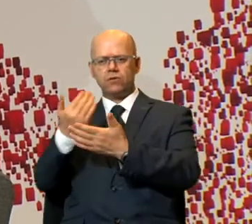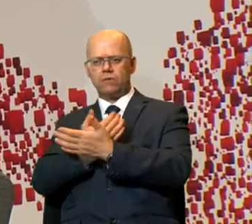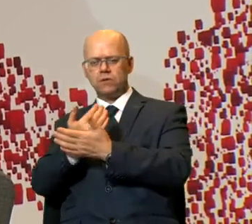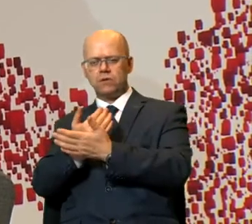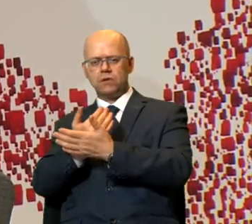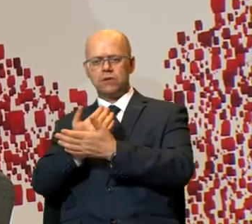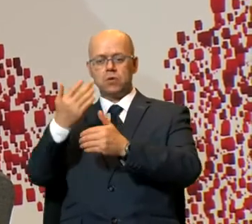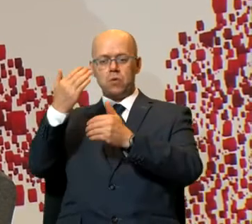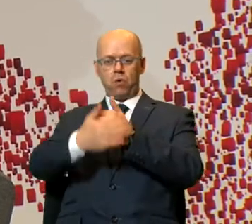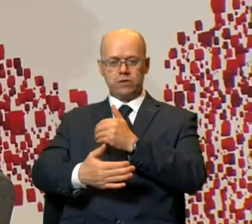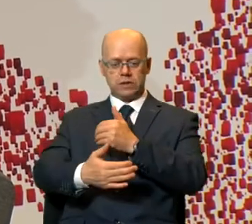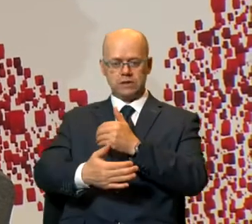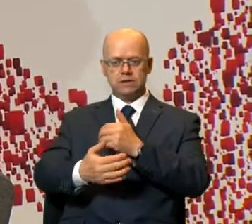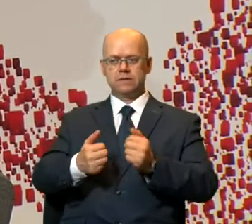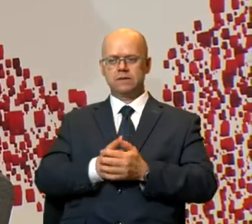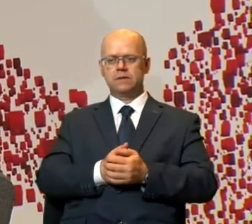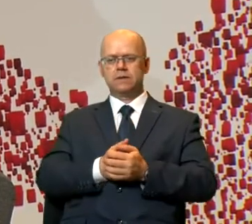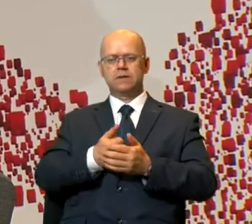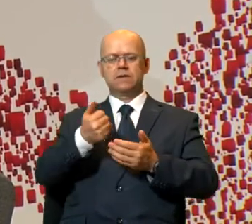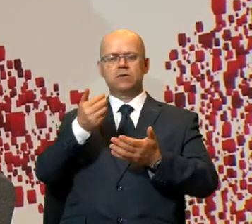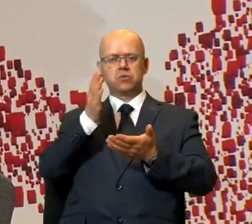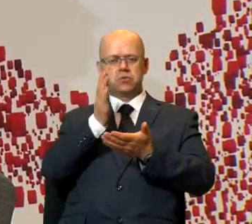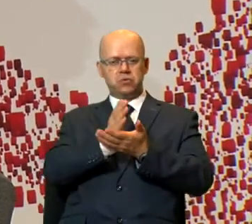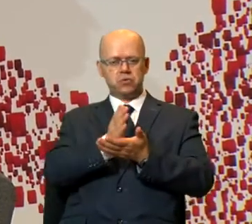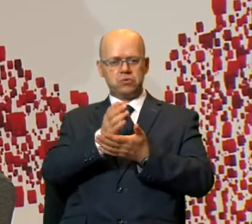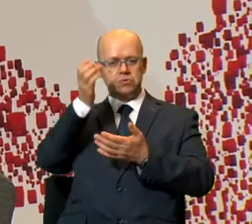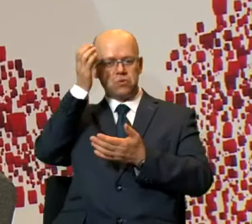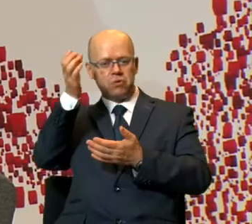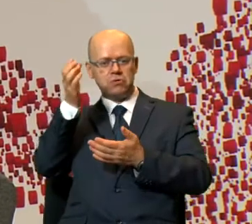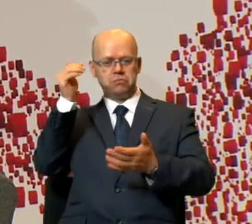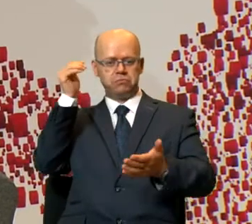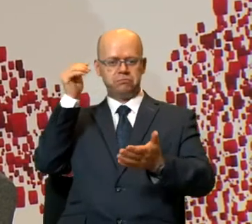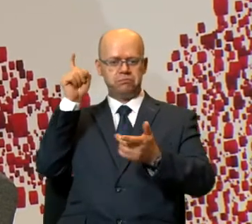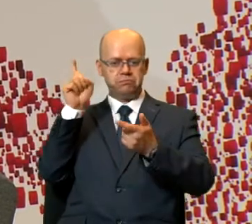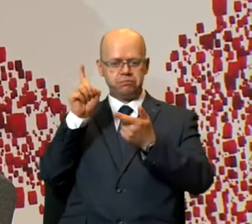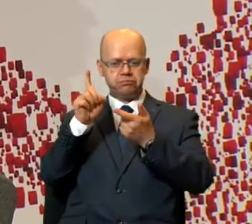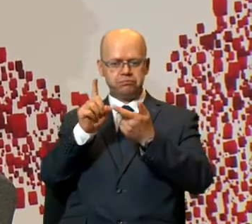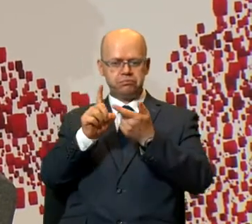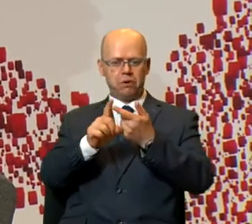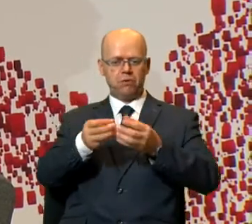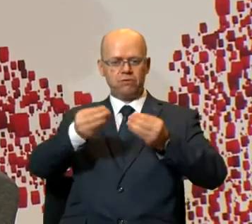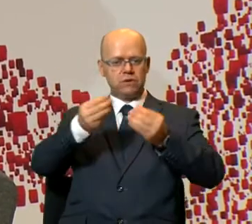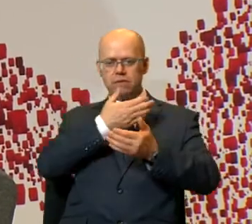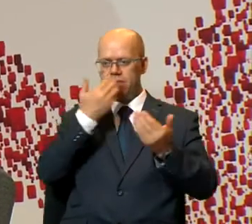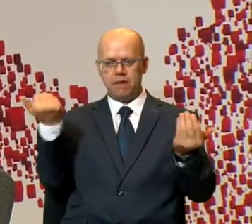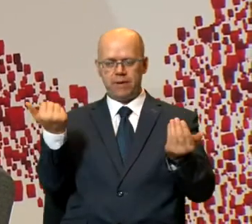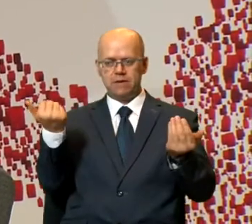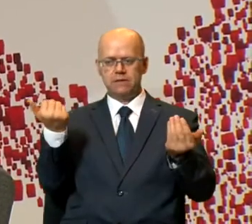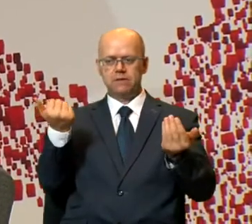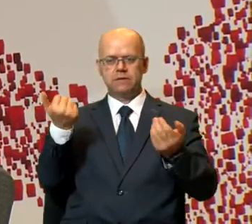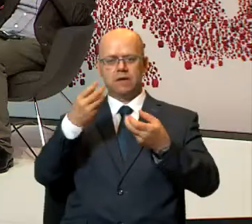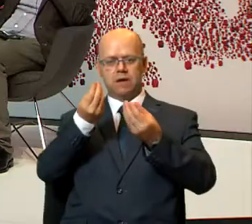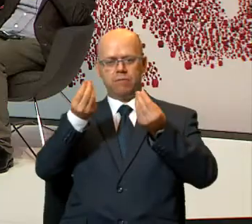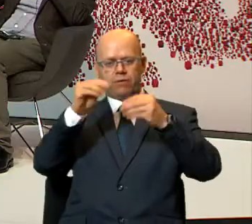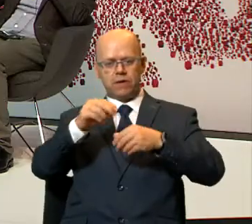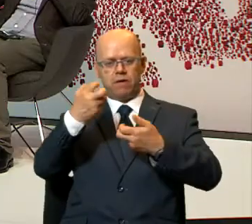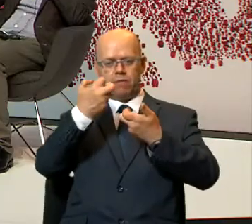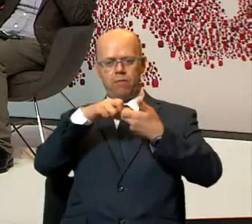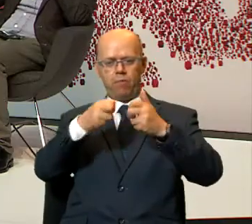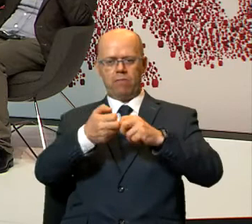ku końcowi i że wyczerpuje swoje zdolności rozwojowe, generując coraz więcej problemów?